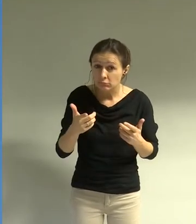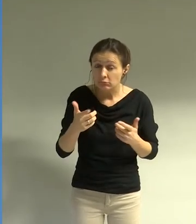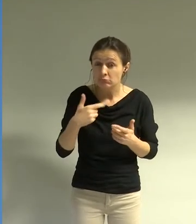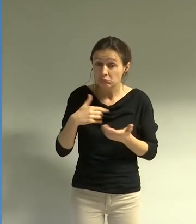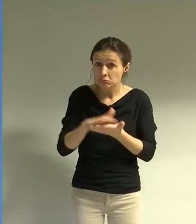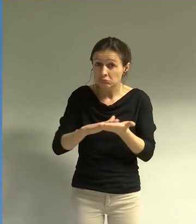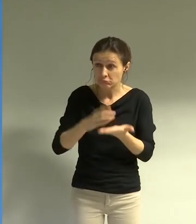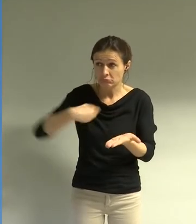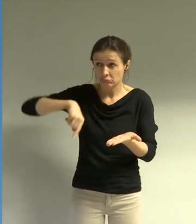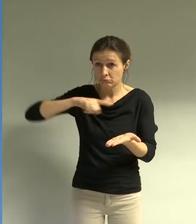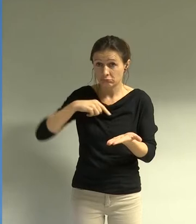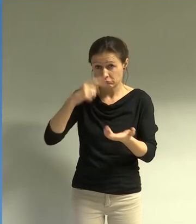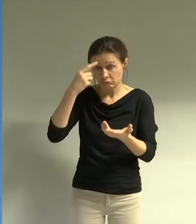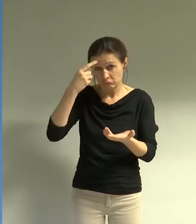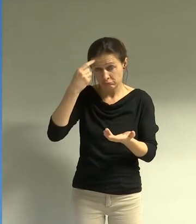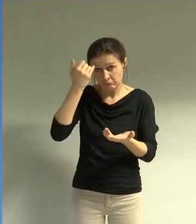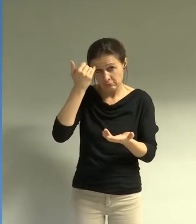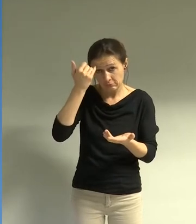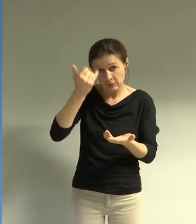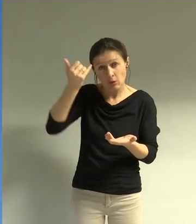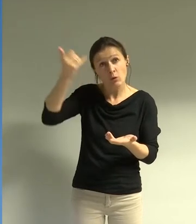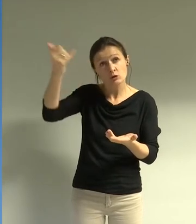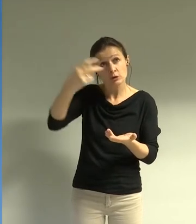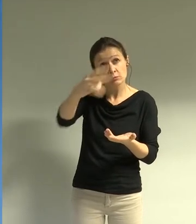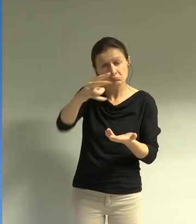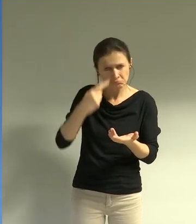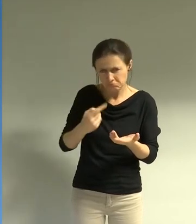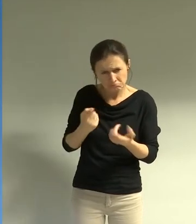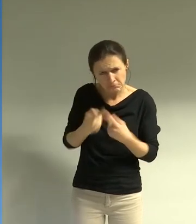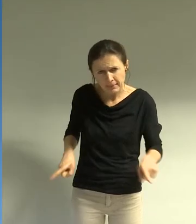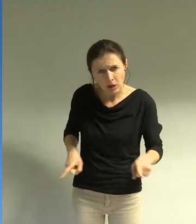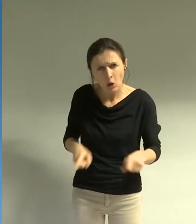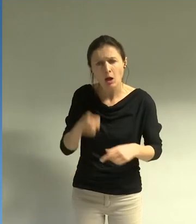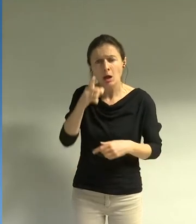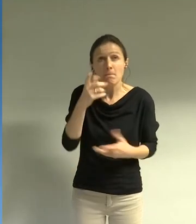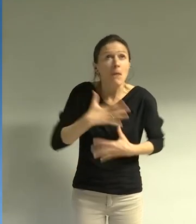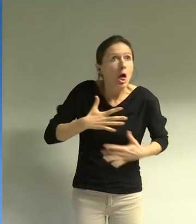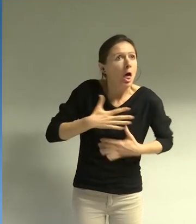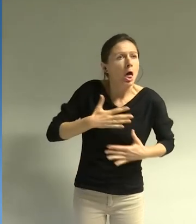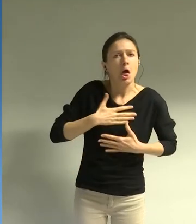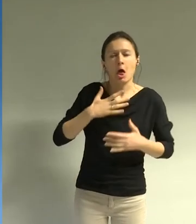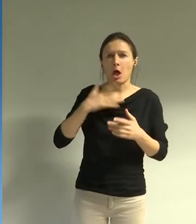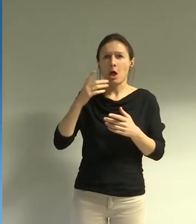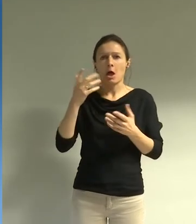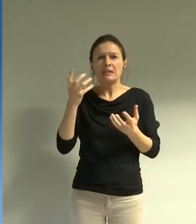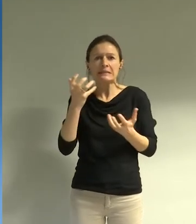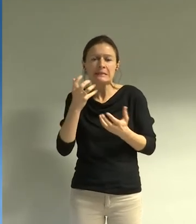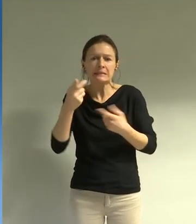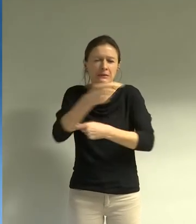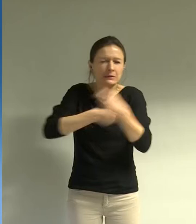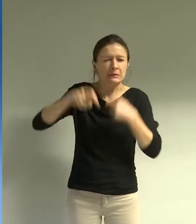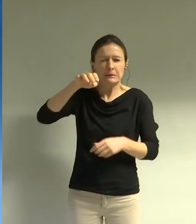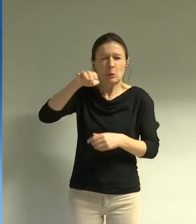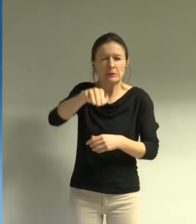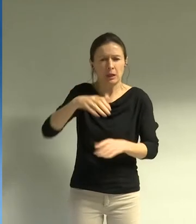partageons pas votre idéologie basée sur les peurs la défiance et la décroissance cette idéologie ne pourra selon nous